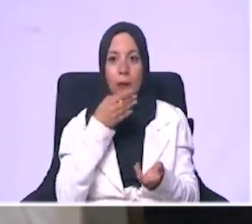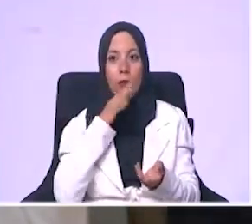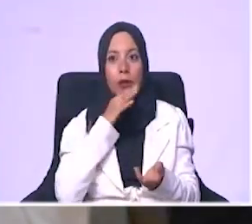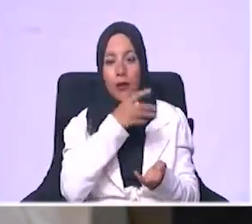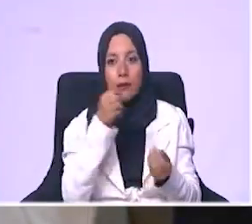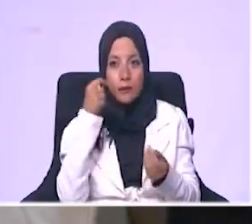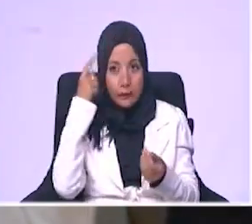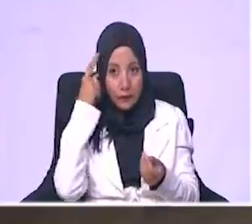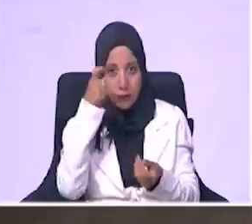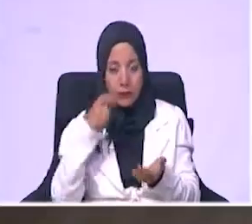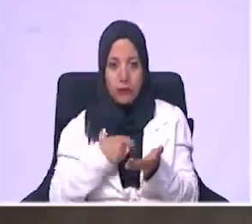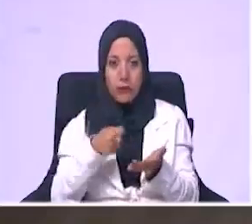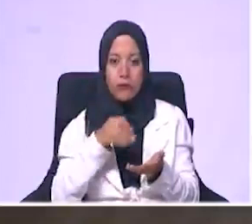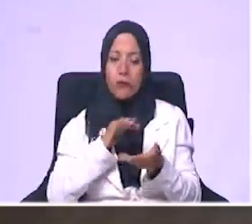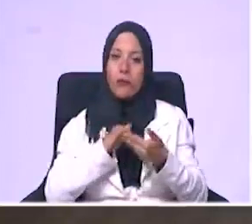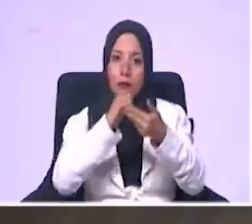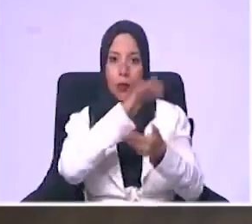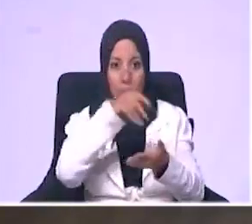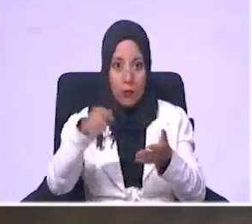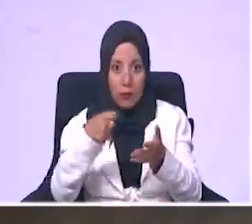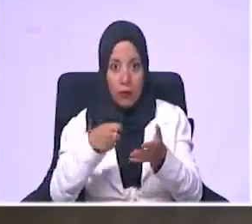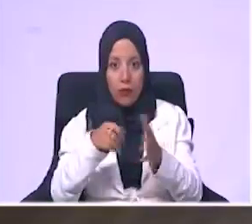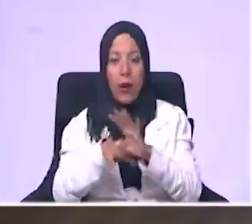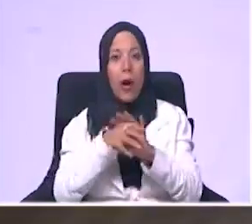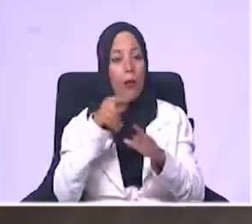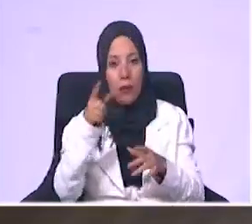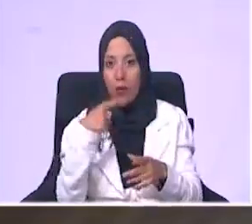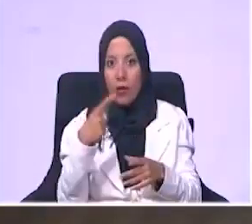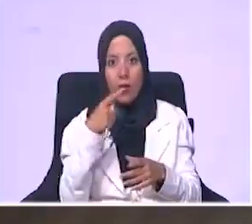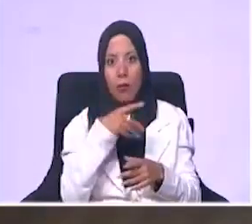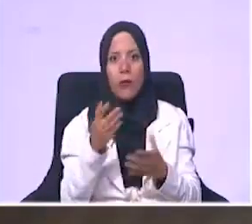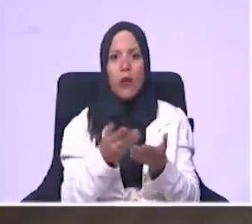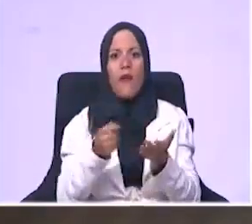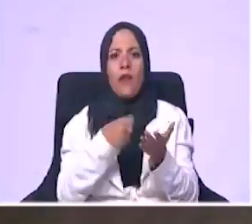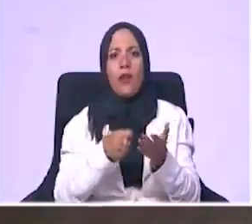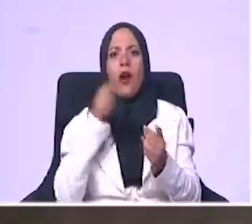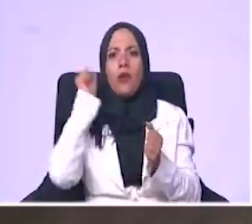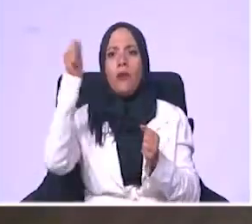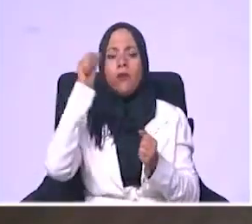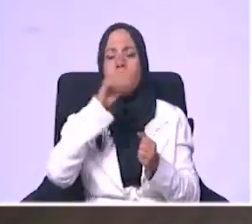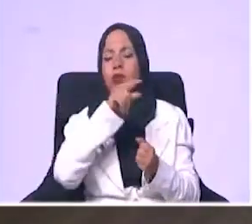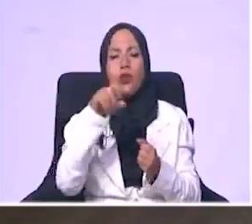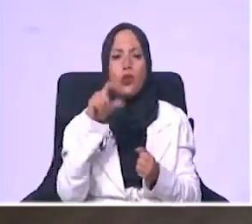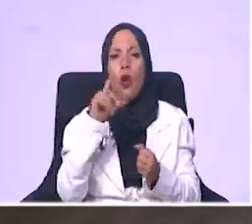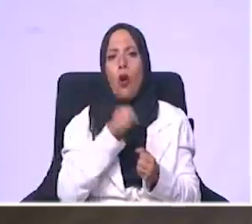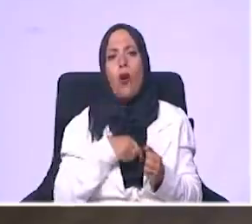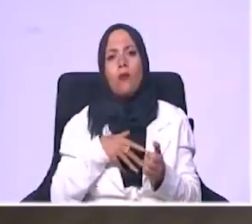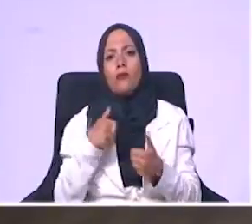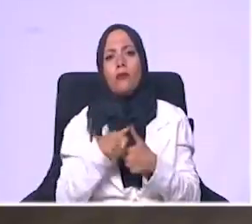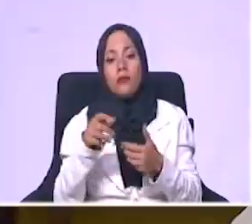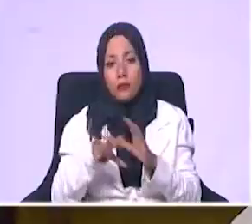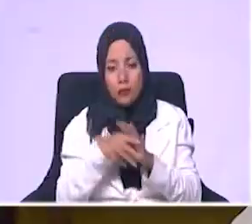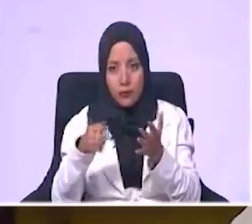هي الفكره عجبتهم قوي وراحوا رشحوني في مركز شبين الكوم عملت طلب ترشيح وراحوا رشحوني فيه وكملت